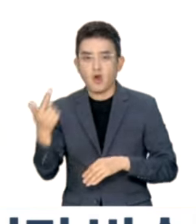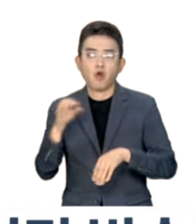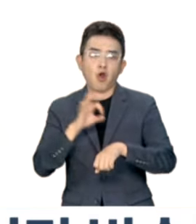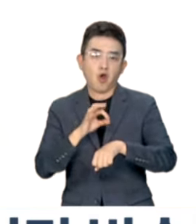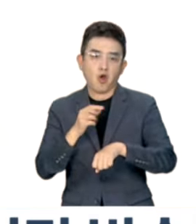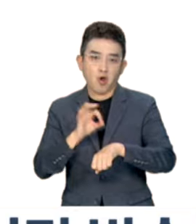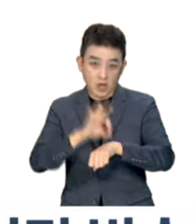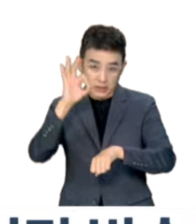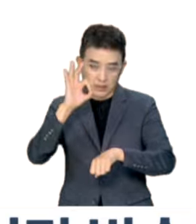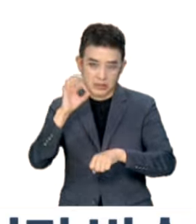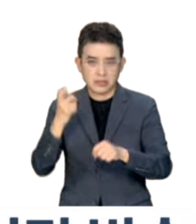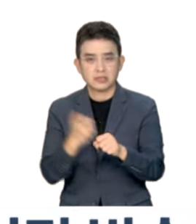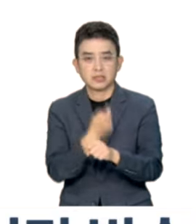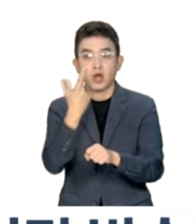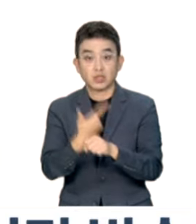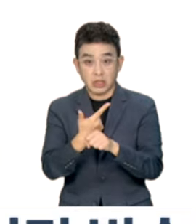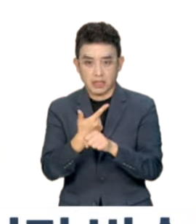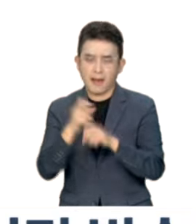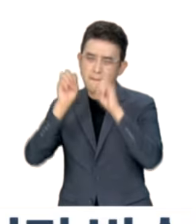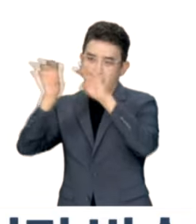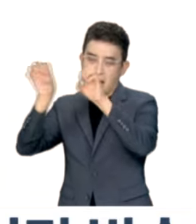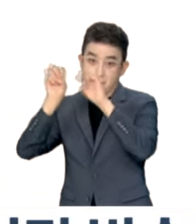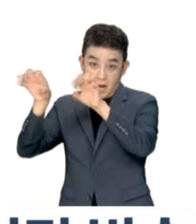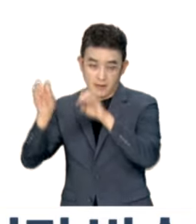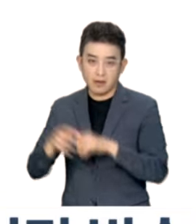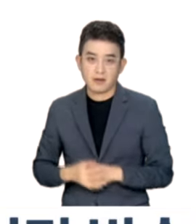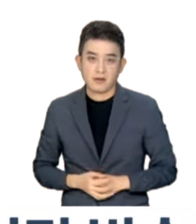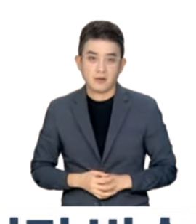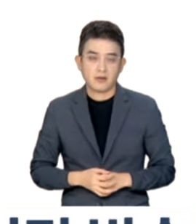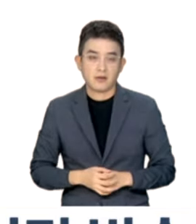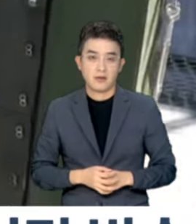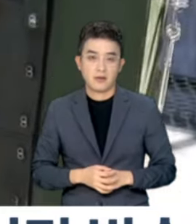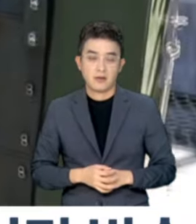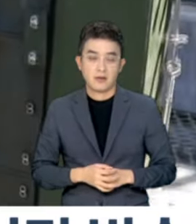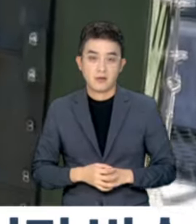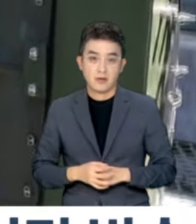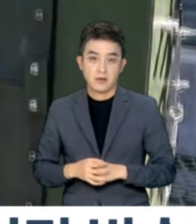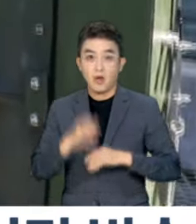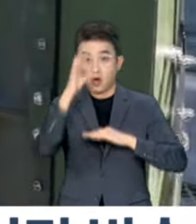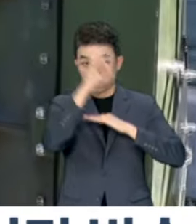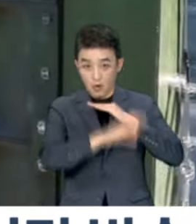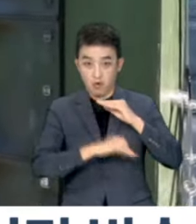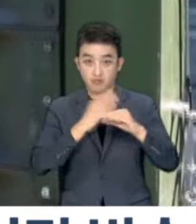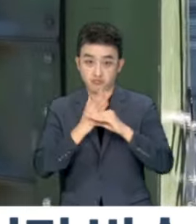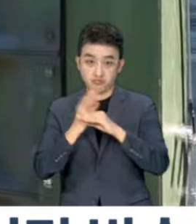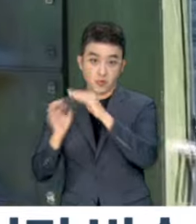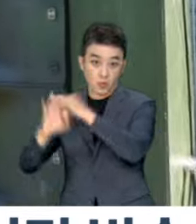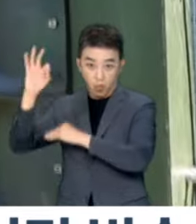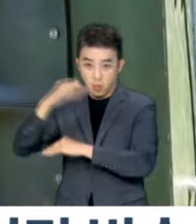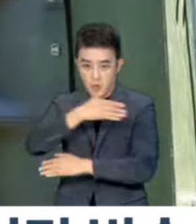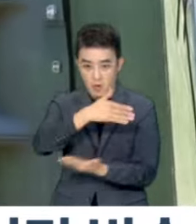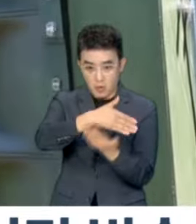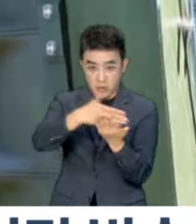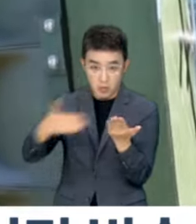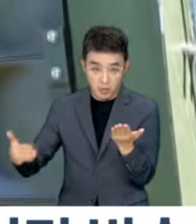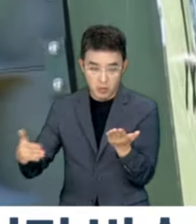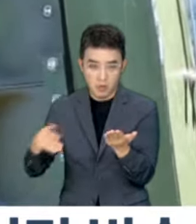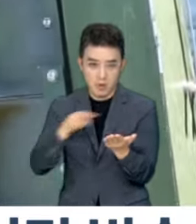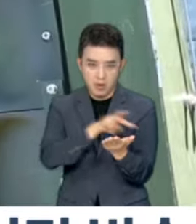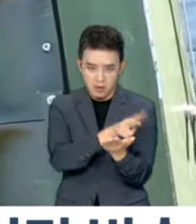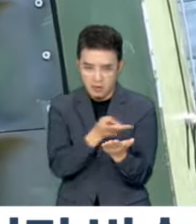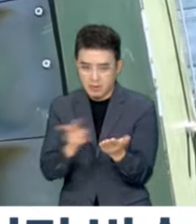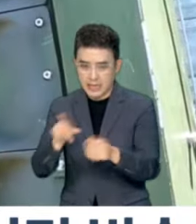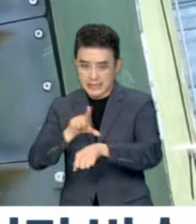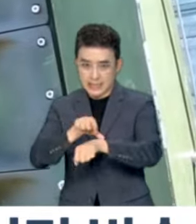6시부터는 군은 서부 중부 동부전선에 배치된 고정식 확성기를 지역에 따라 시간대별로